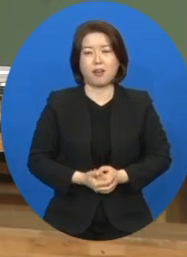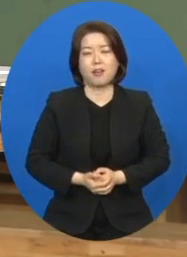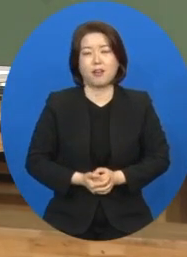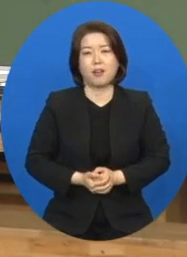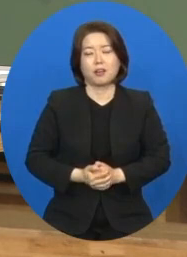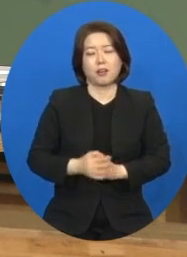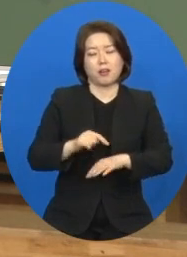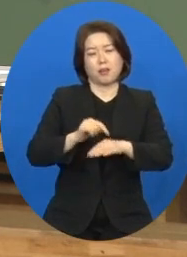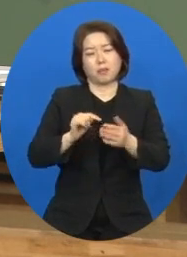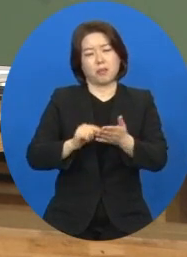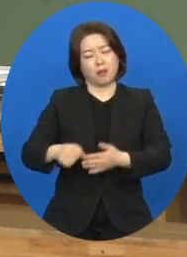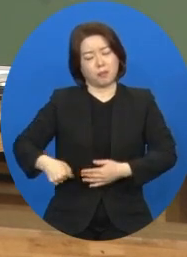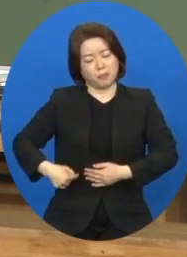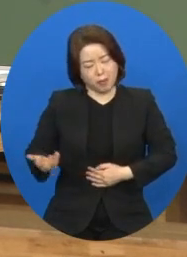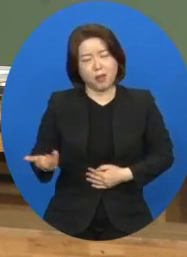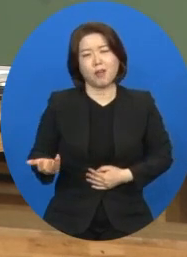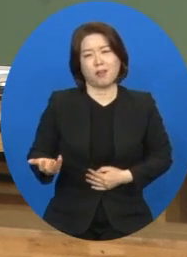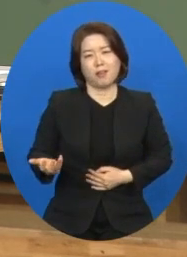마음이 참 아프더라고요.